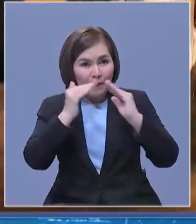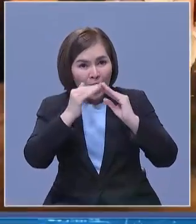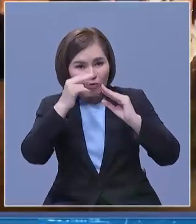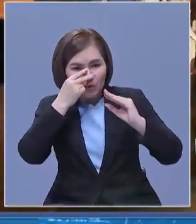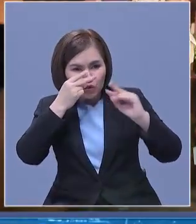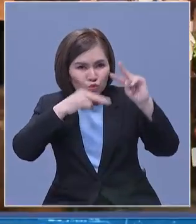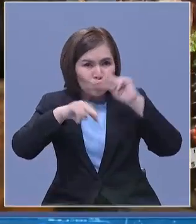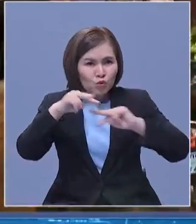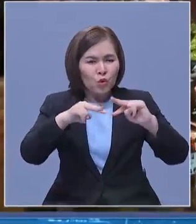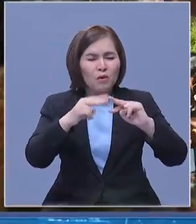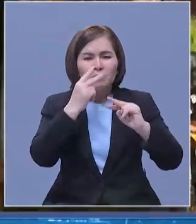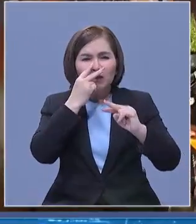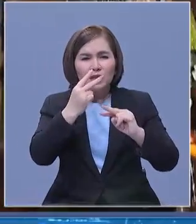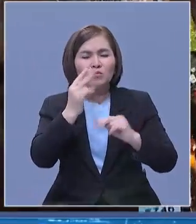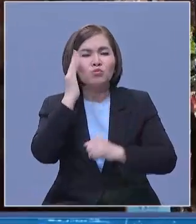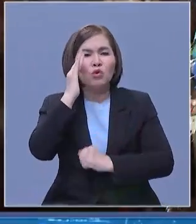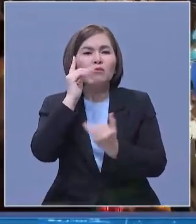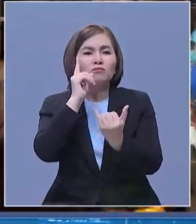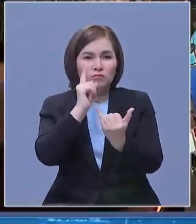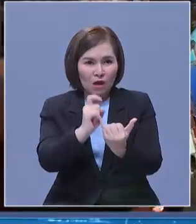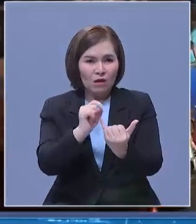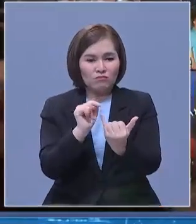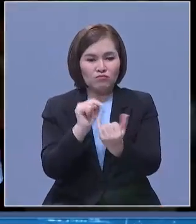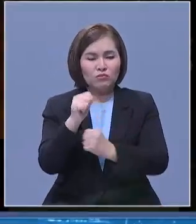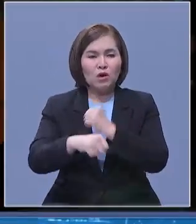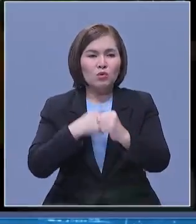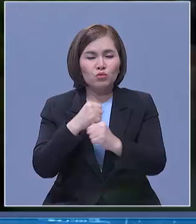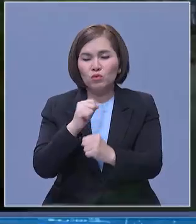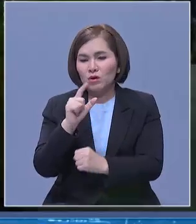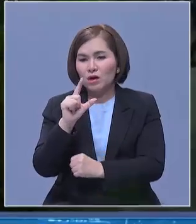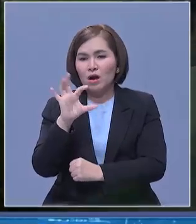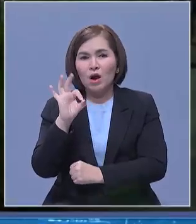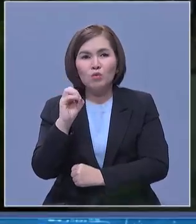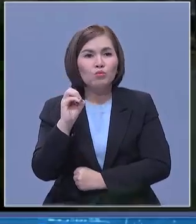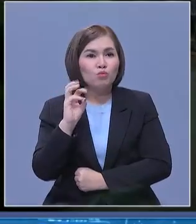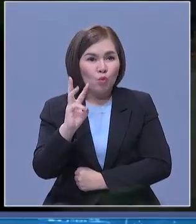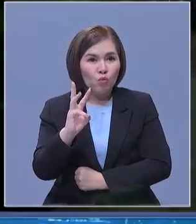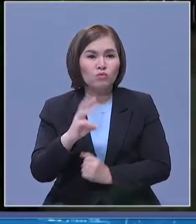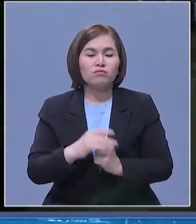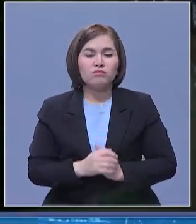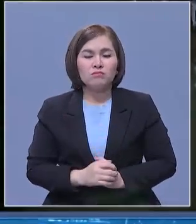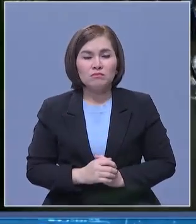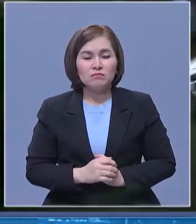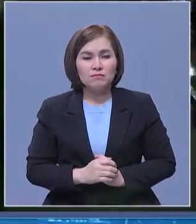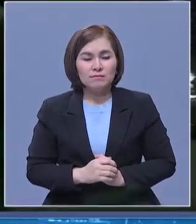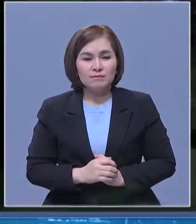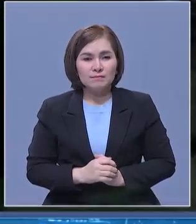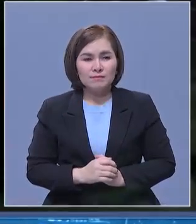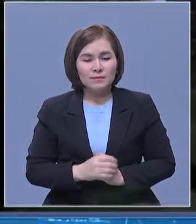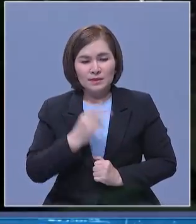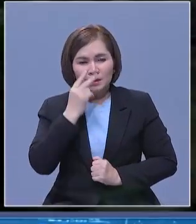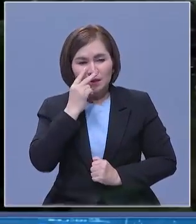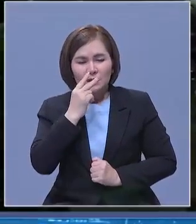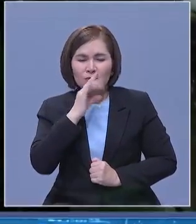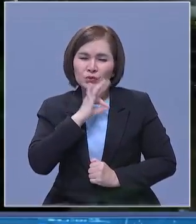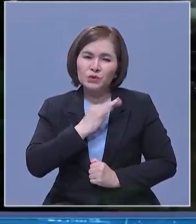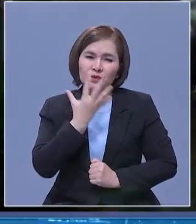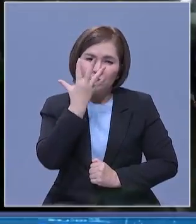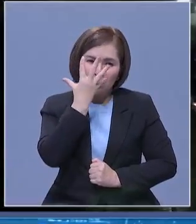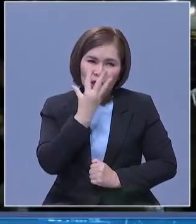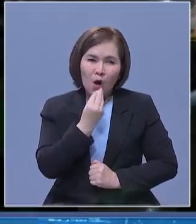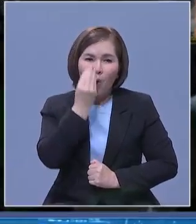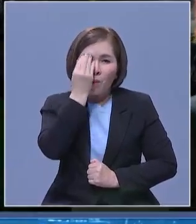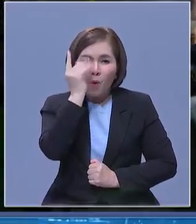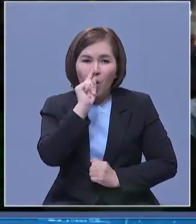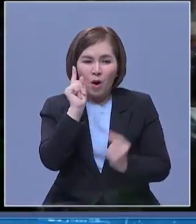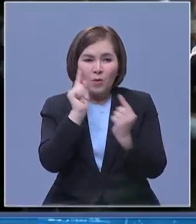บศพของคุณตาอายุ96ปีถูกไฟคลอกเสียชีวิตอยู่ภายในบ้านแล้วที่มันน่าเศร้ากว่านั้นคือมี